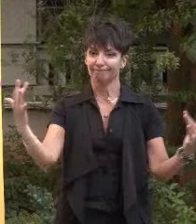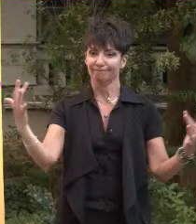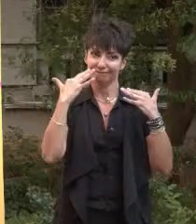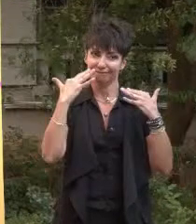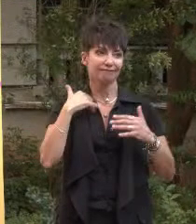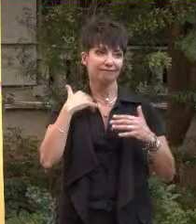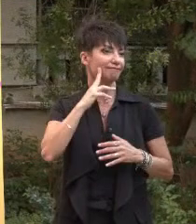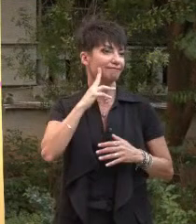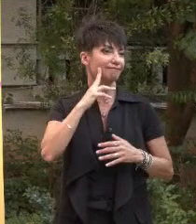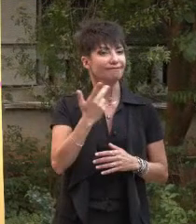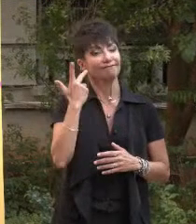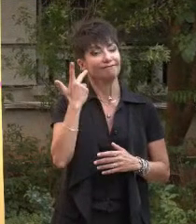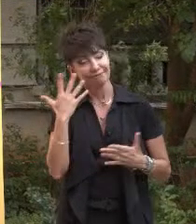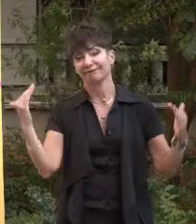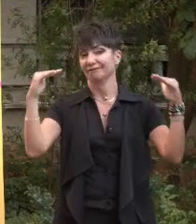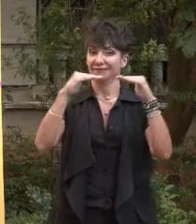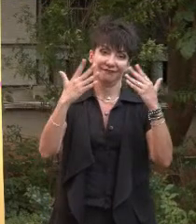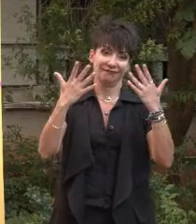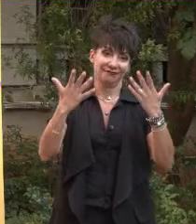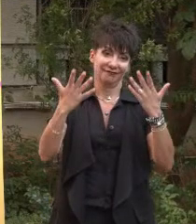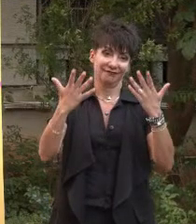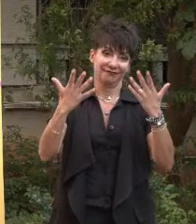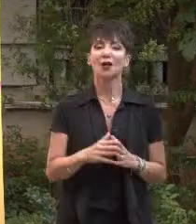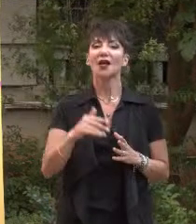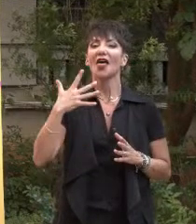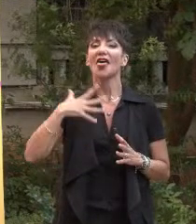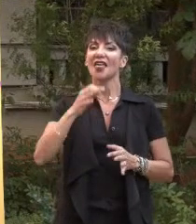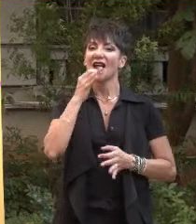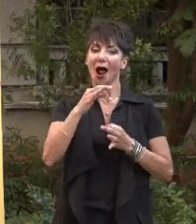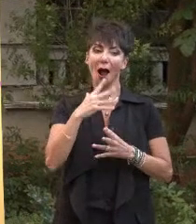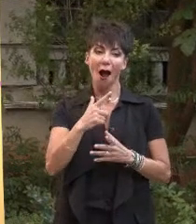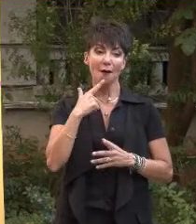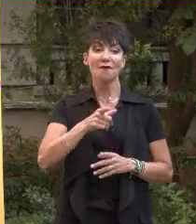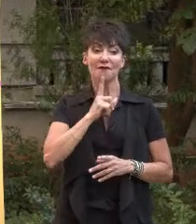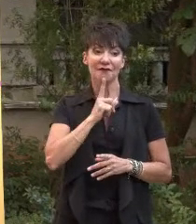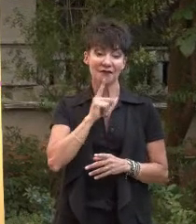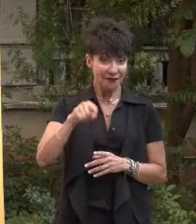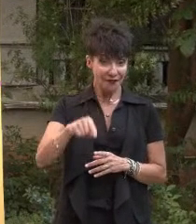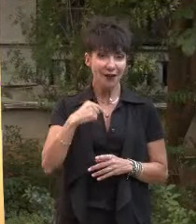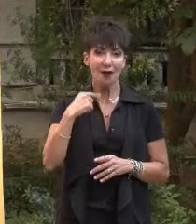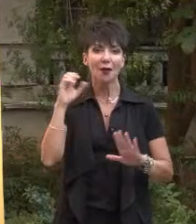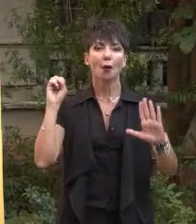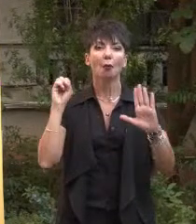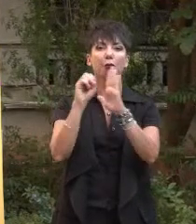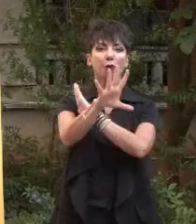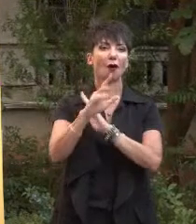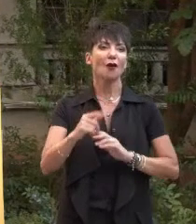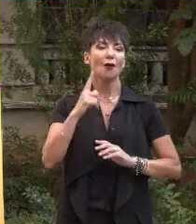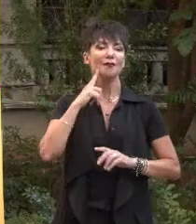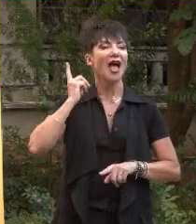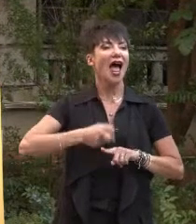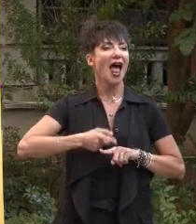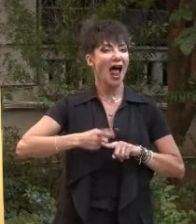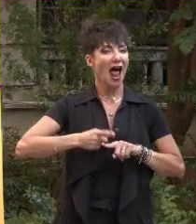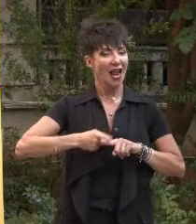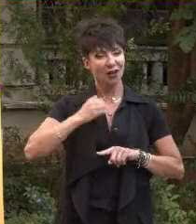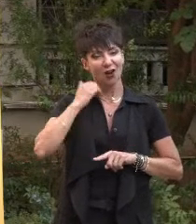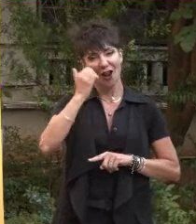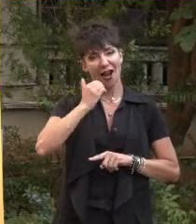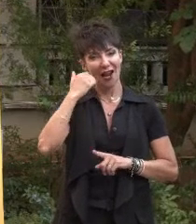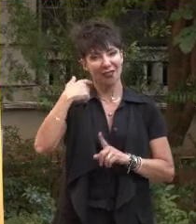μας. Και θα ήθελα τώρα τεχνικά να υποστηριχθεί η εκδήλωση με την προβολή του βίντεο του Ελληνικού Ερυθρού Σταυρού.